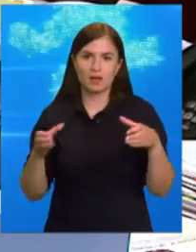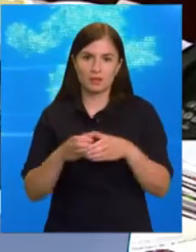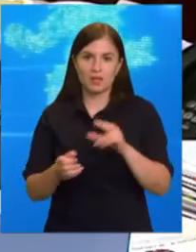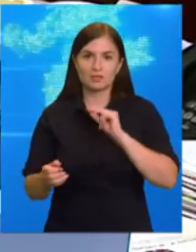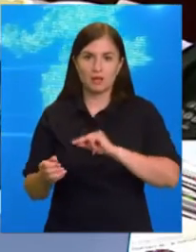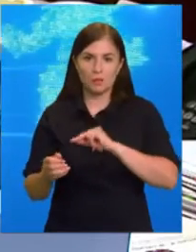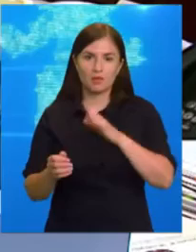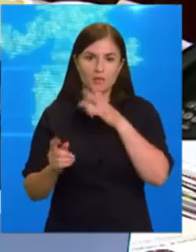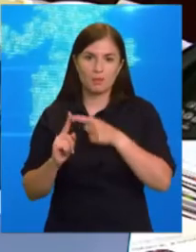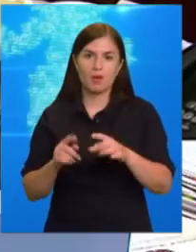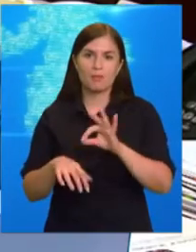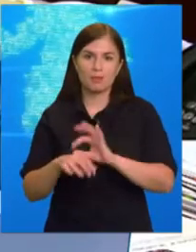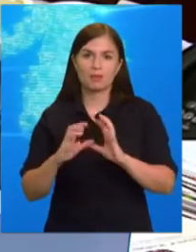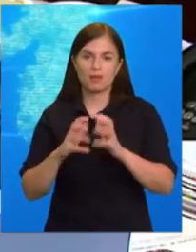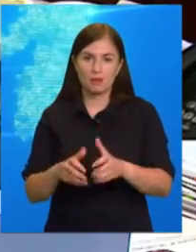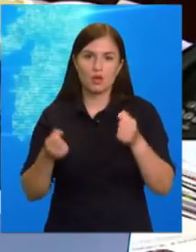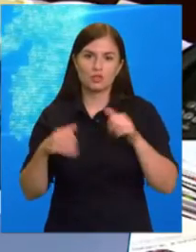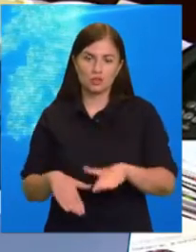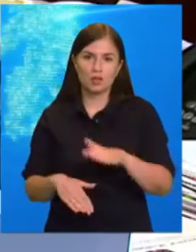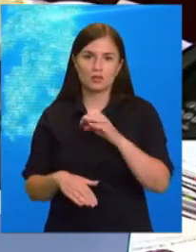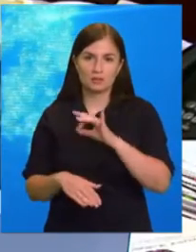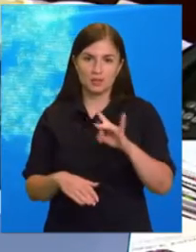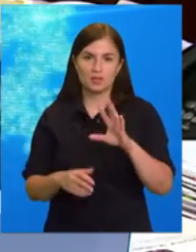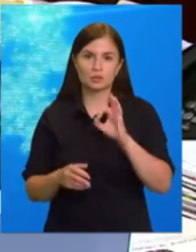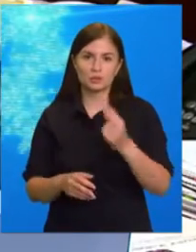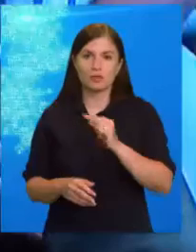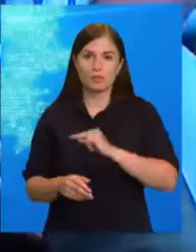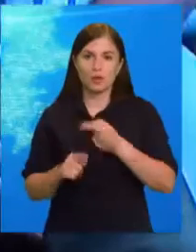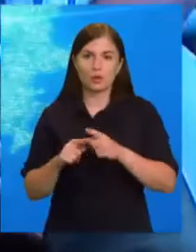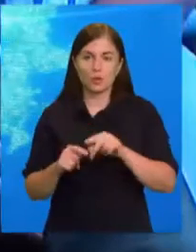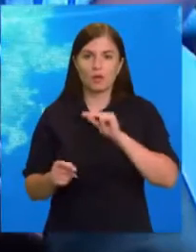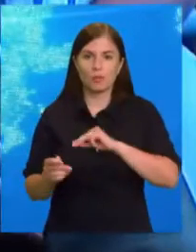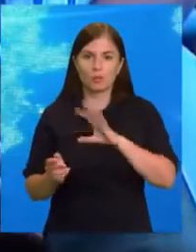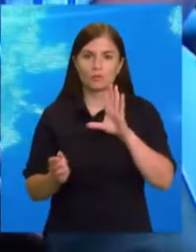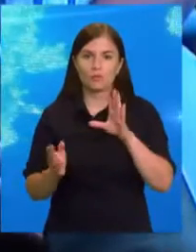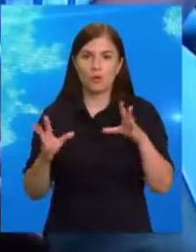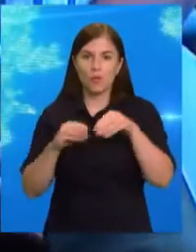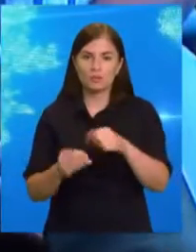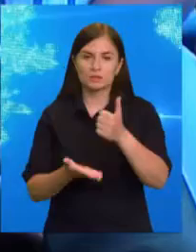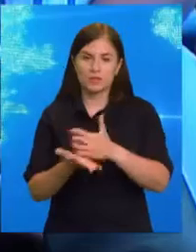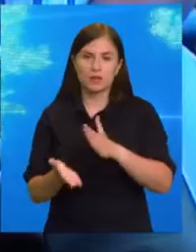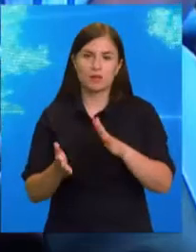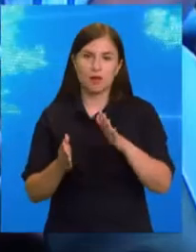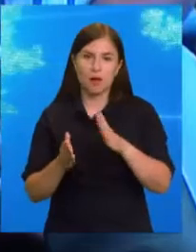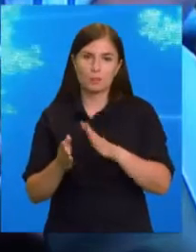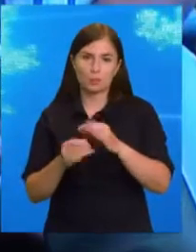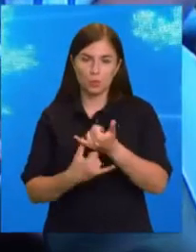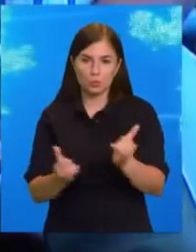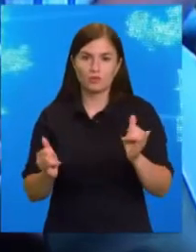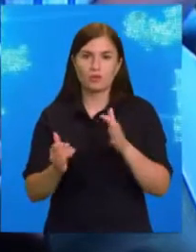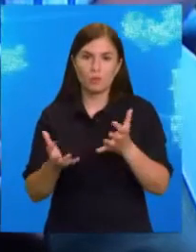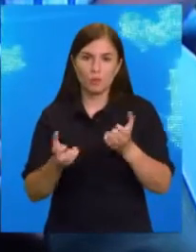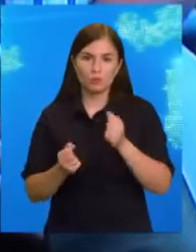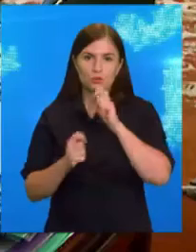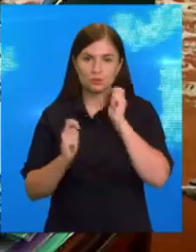время эпидемии по решению Алексея Текслера соцработники, которые трудятся в комплексных центрах обслуживания, получили стимулирующие выплаты по